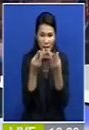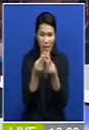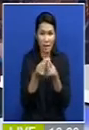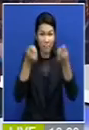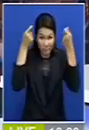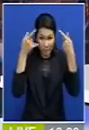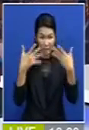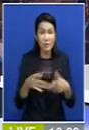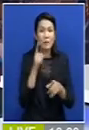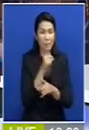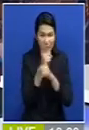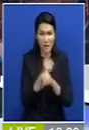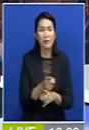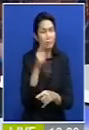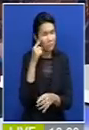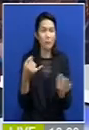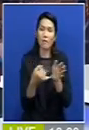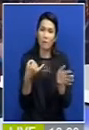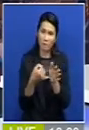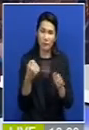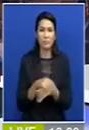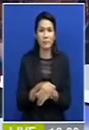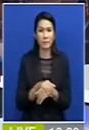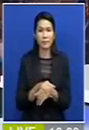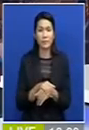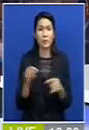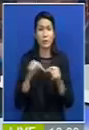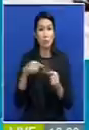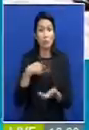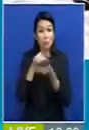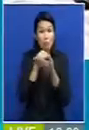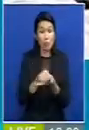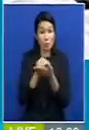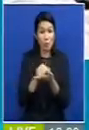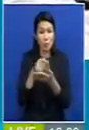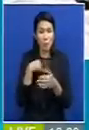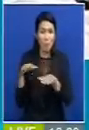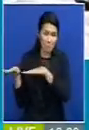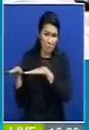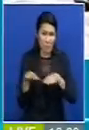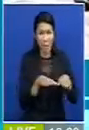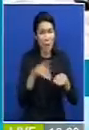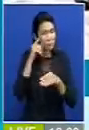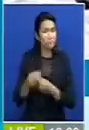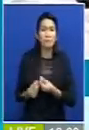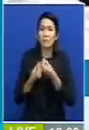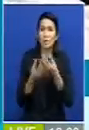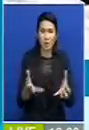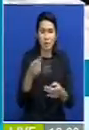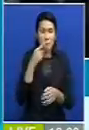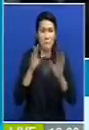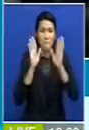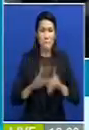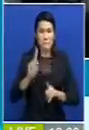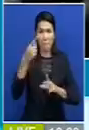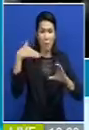ชนนะคะในการโอนเงินได้อย่างสะดวกสบายมากขึ้นค่ะกับบริการที่มีชื่อว่าพร้อมเพย์นี่เป็นบริการโอนเงินรูปแบบใหม่นะค